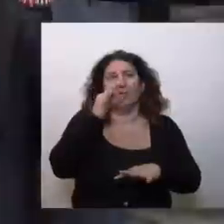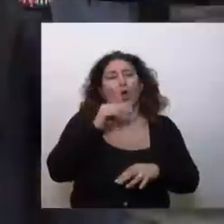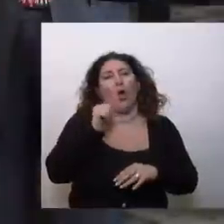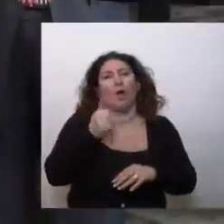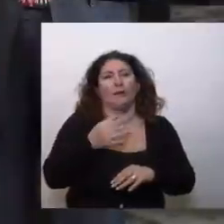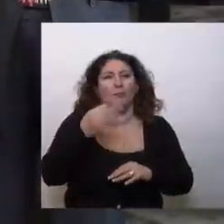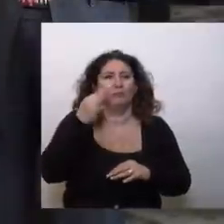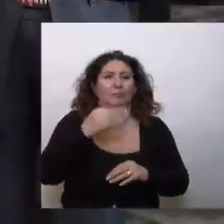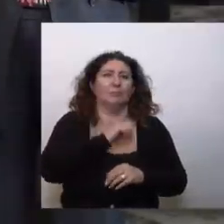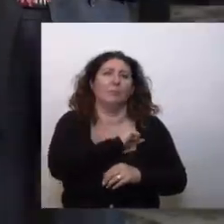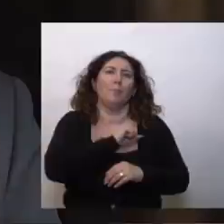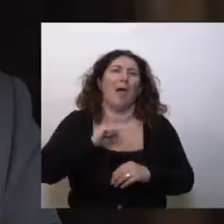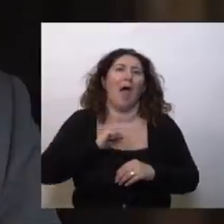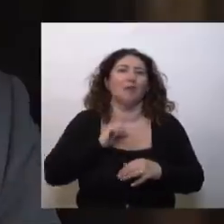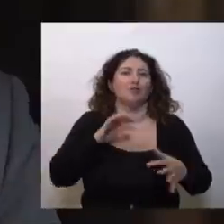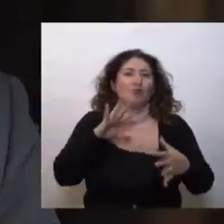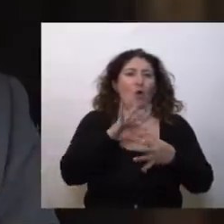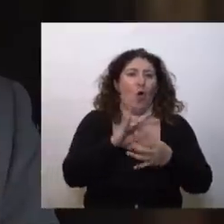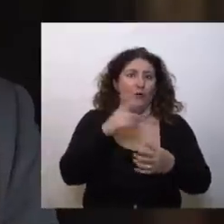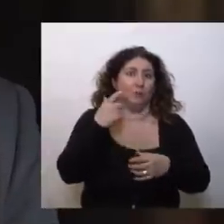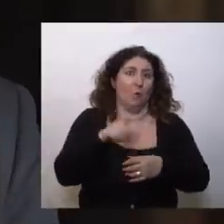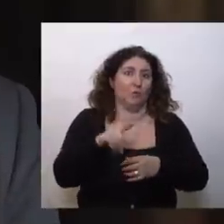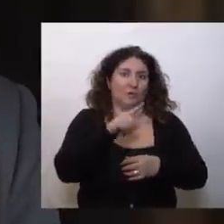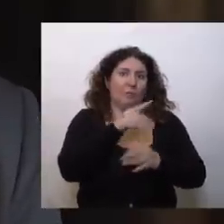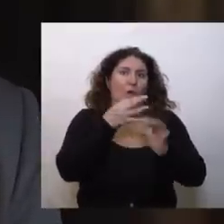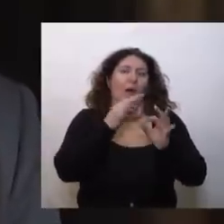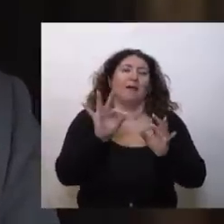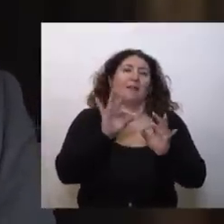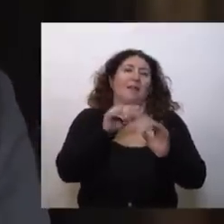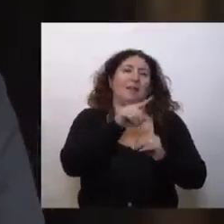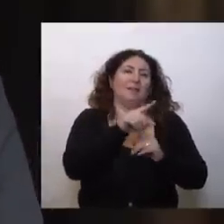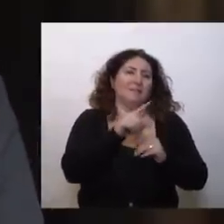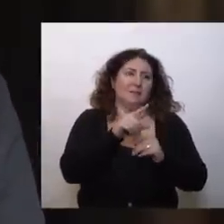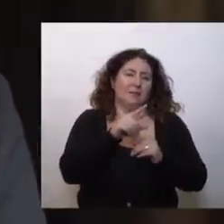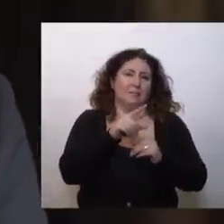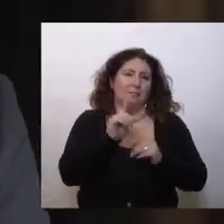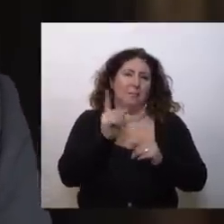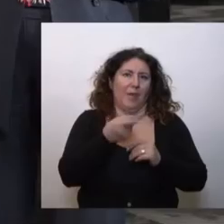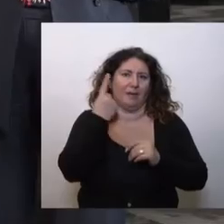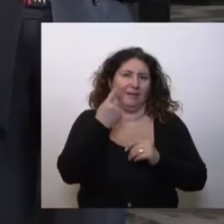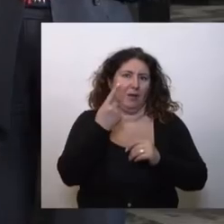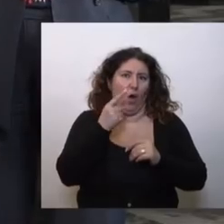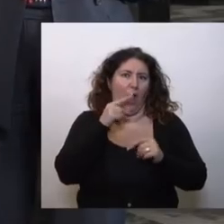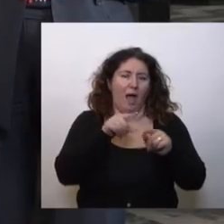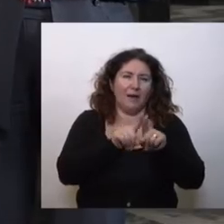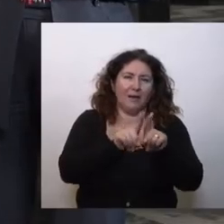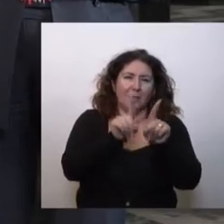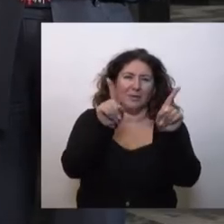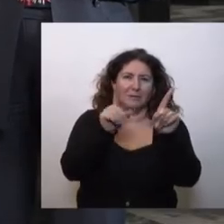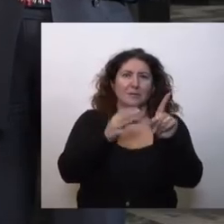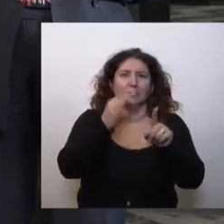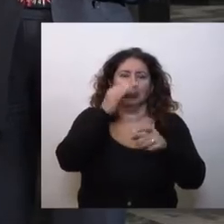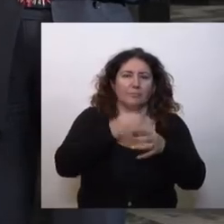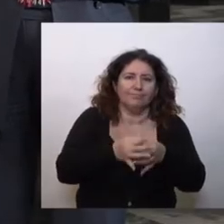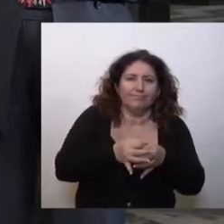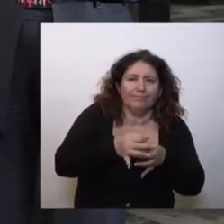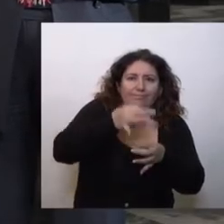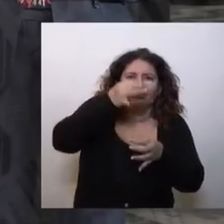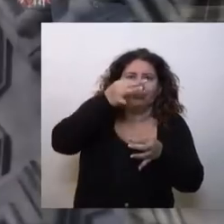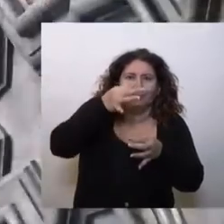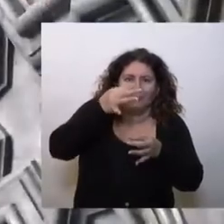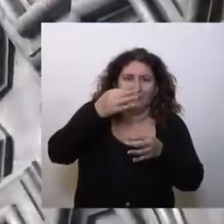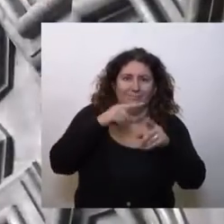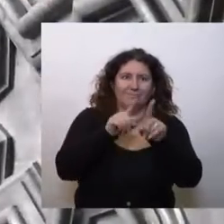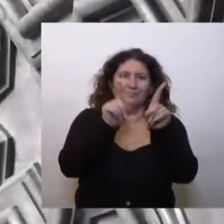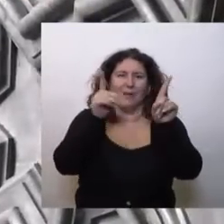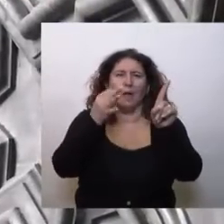simbolo della passione per le caratteristiche particolari del suo pistillo, che sembra una colonna, e dei suoi stami, che sembrano dei